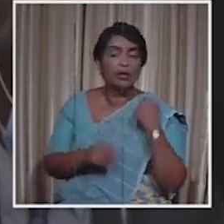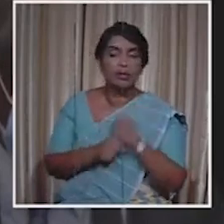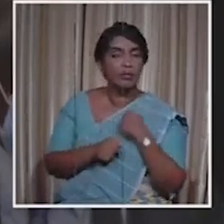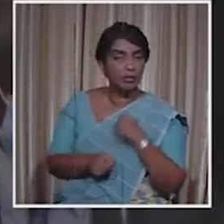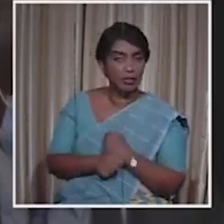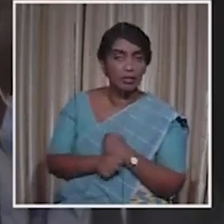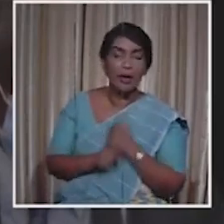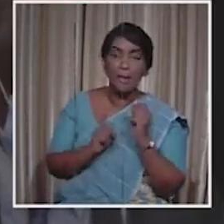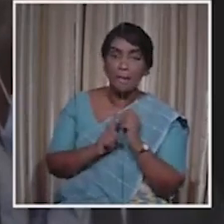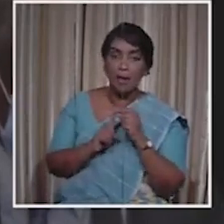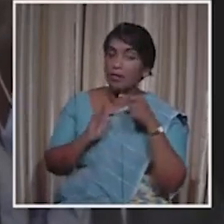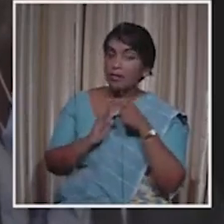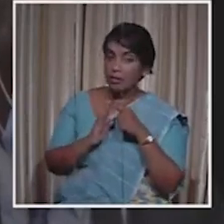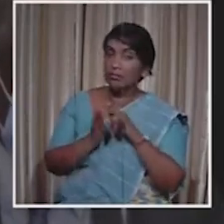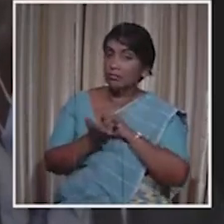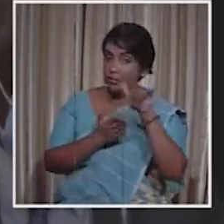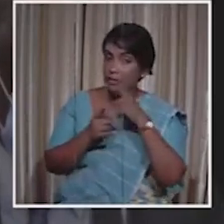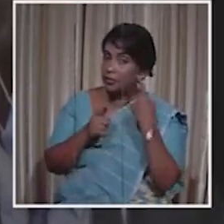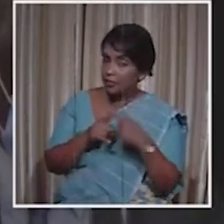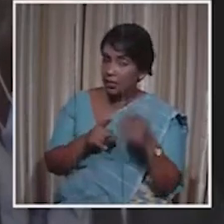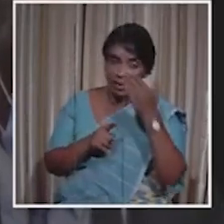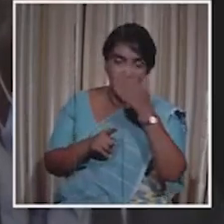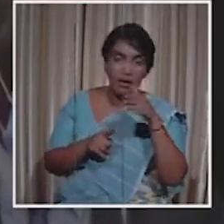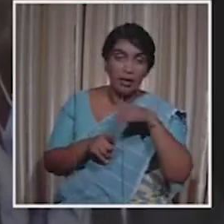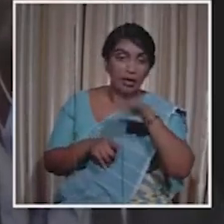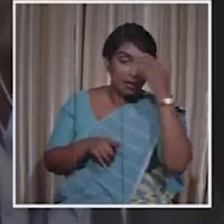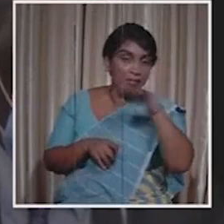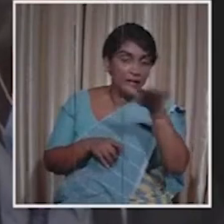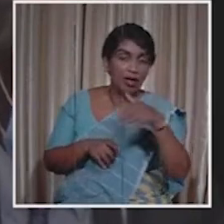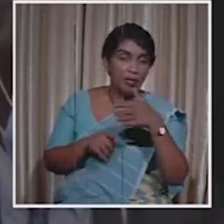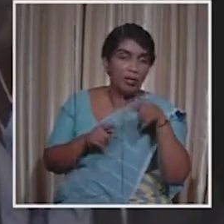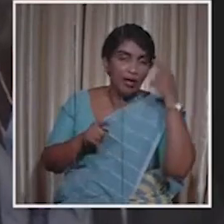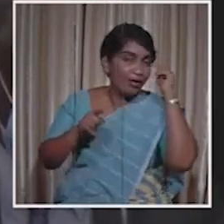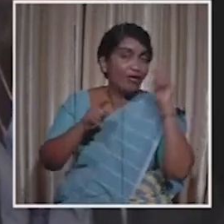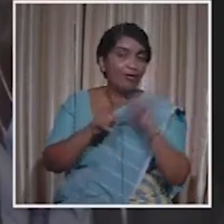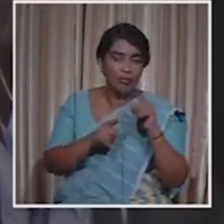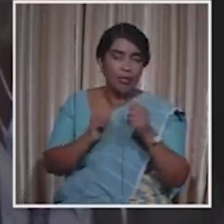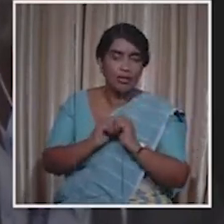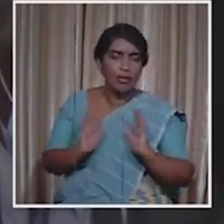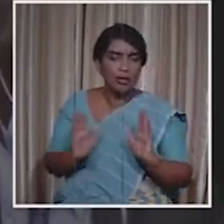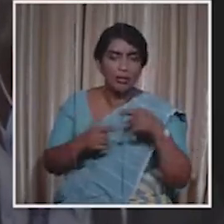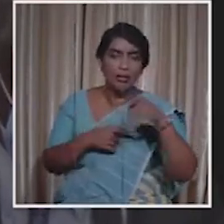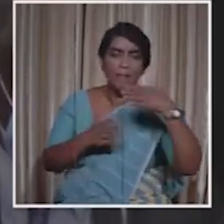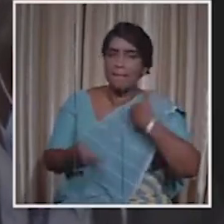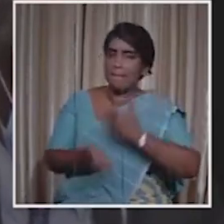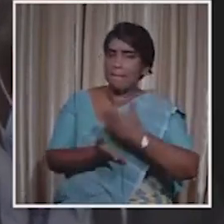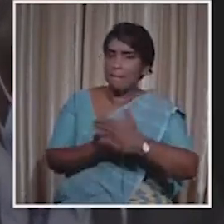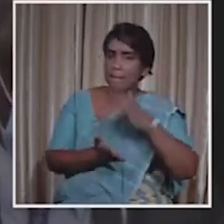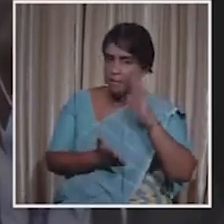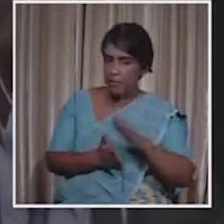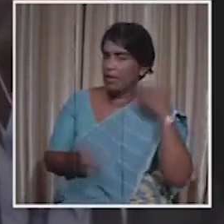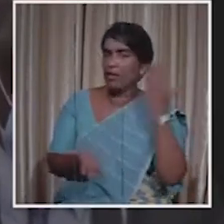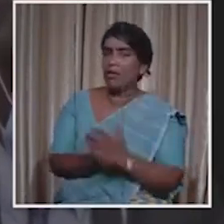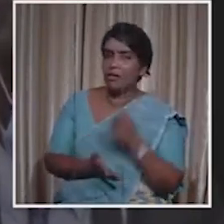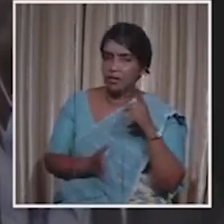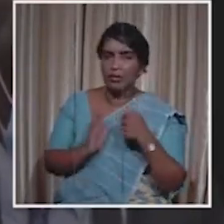விமான நிலையத்தை மட்டும் ஒரு தமிழர் பிரதேசத்திலே அமைந்திருக்கின்ற காரணத்தால் அதனை இயங்க விடாமல் தடுத்து வைத்திருப்பது கௌரவ போக்குவரத்து